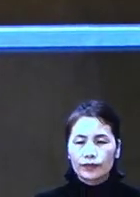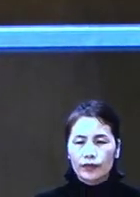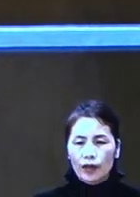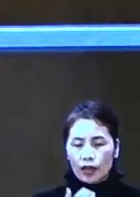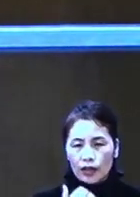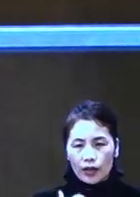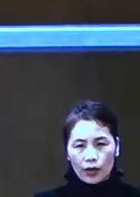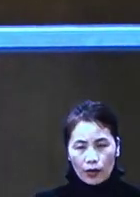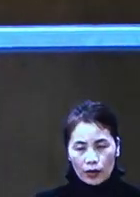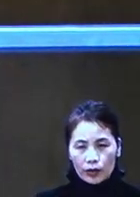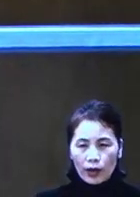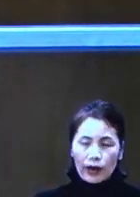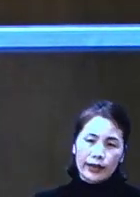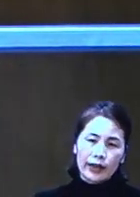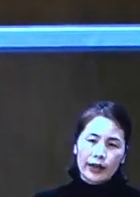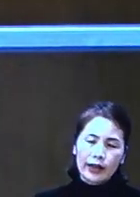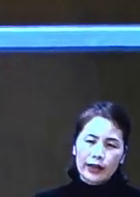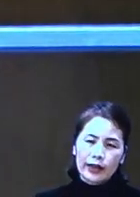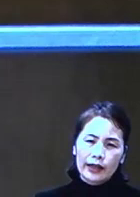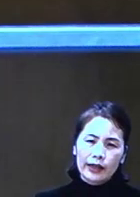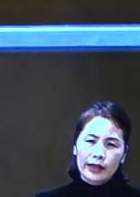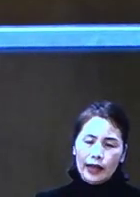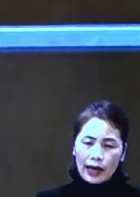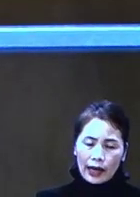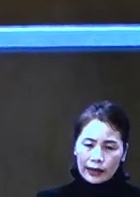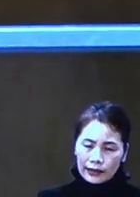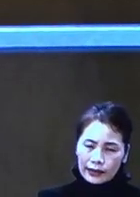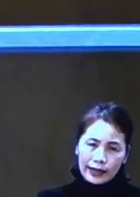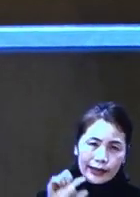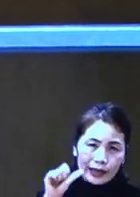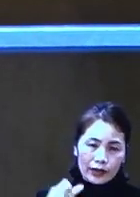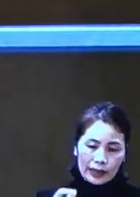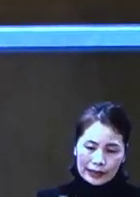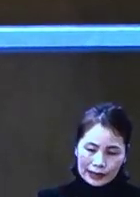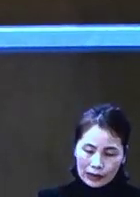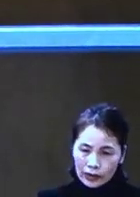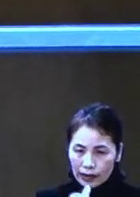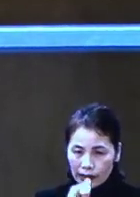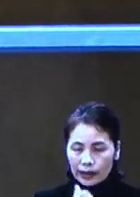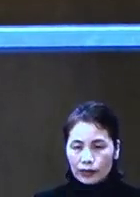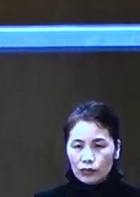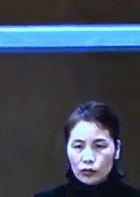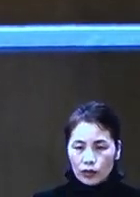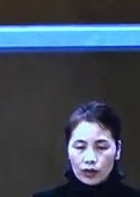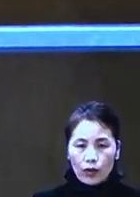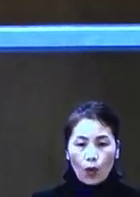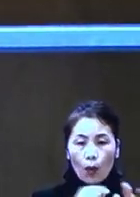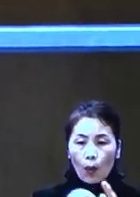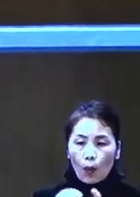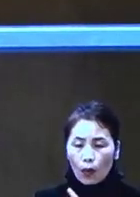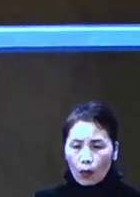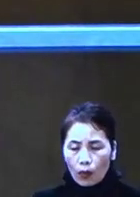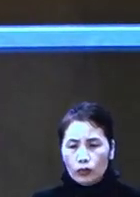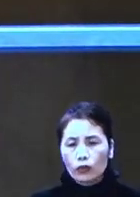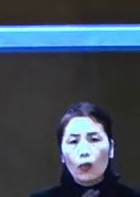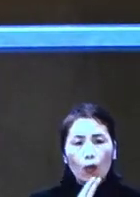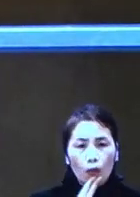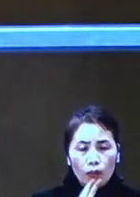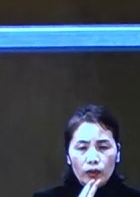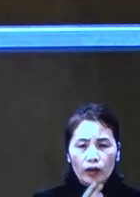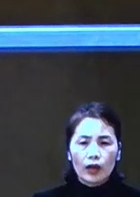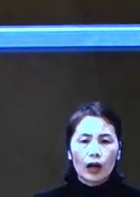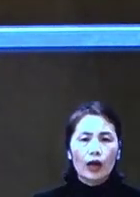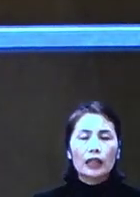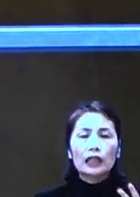속해 있었음에도 김동연 지사는 입장 표명도 현장 방문도 일절 없다가 2월이